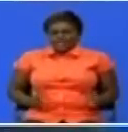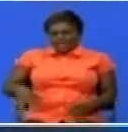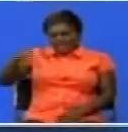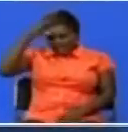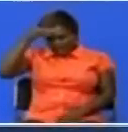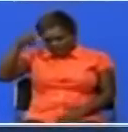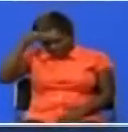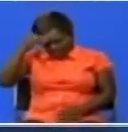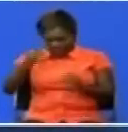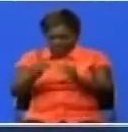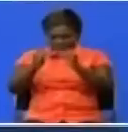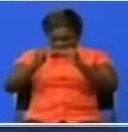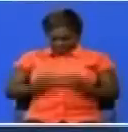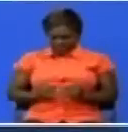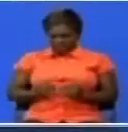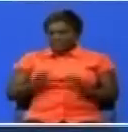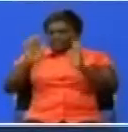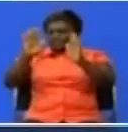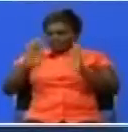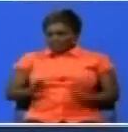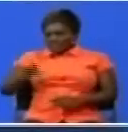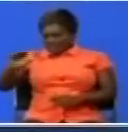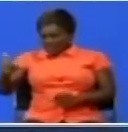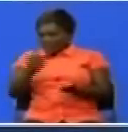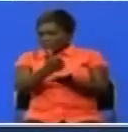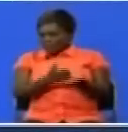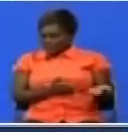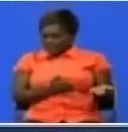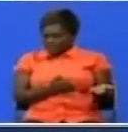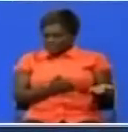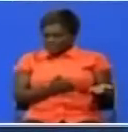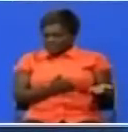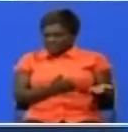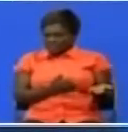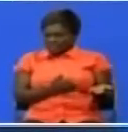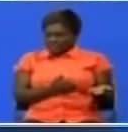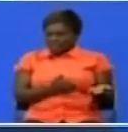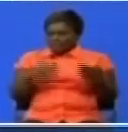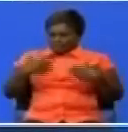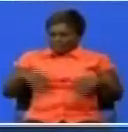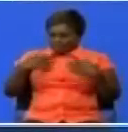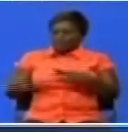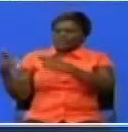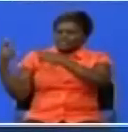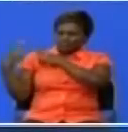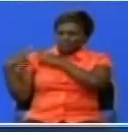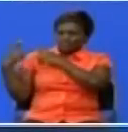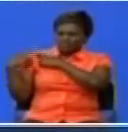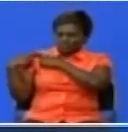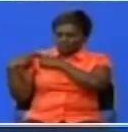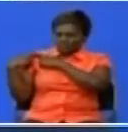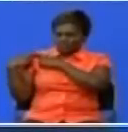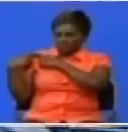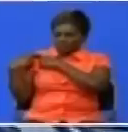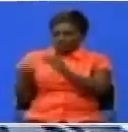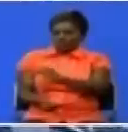education. But there's an important aspect about holding people to account for engaging